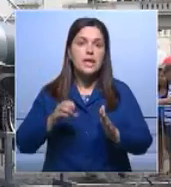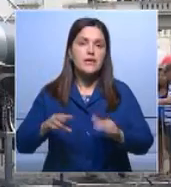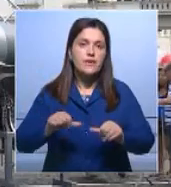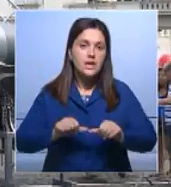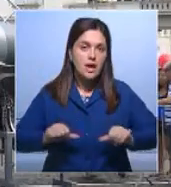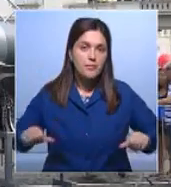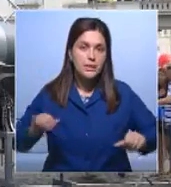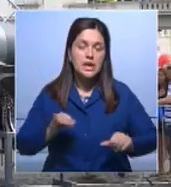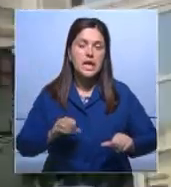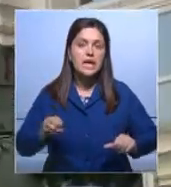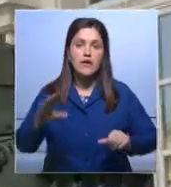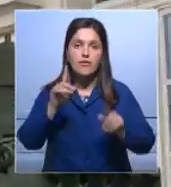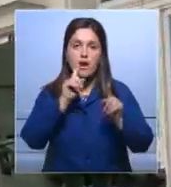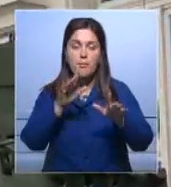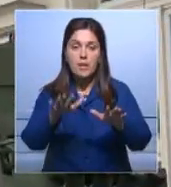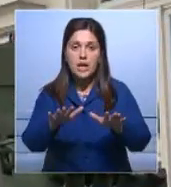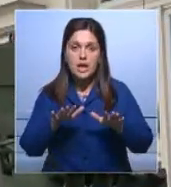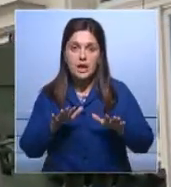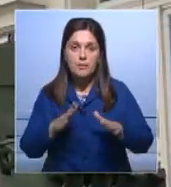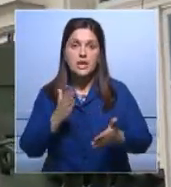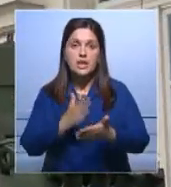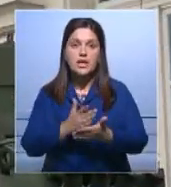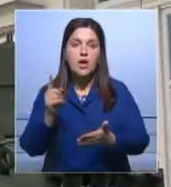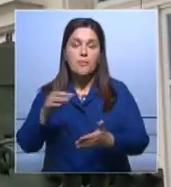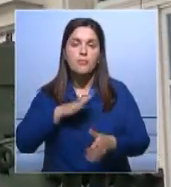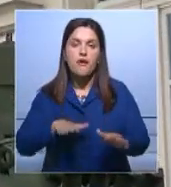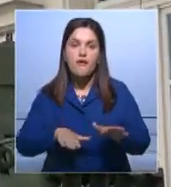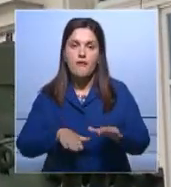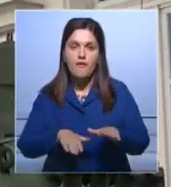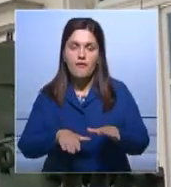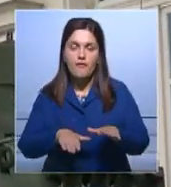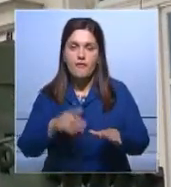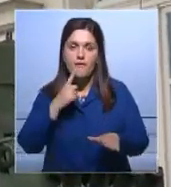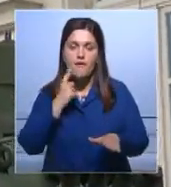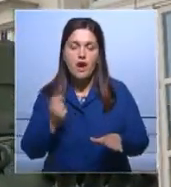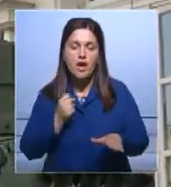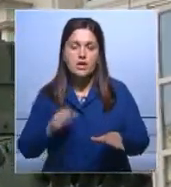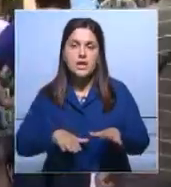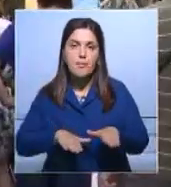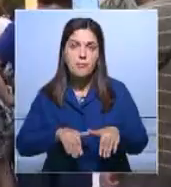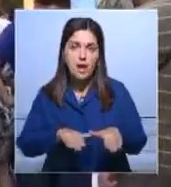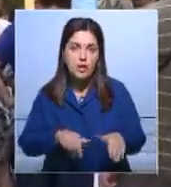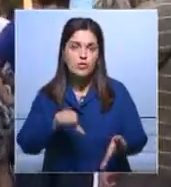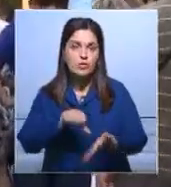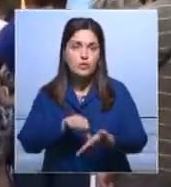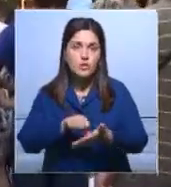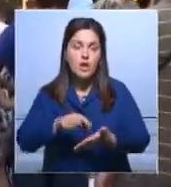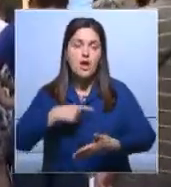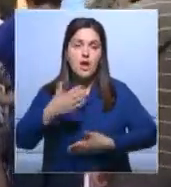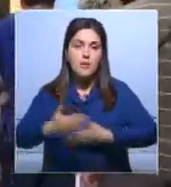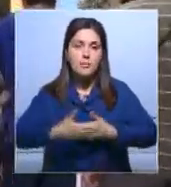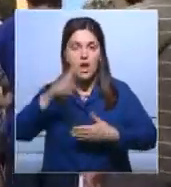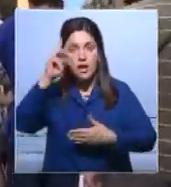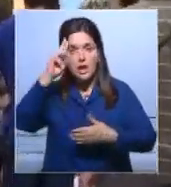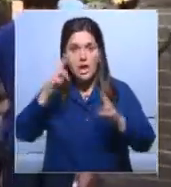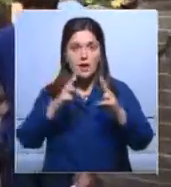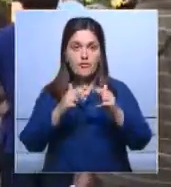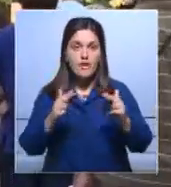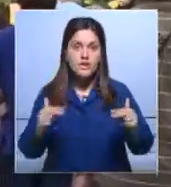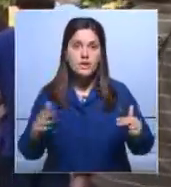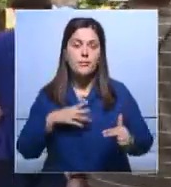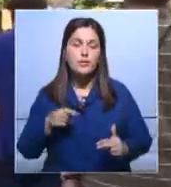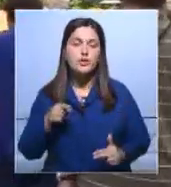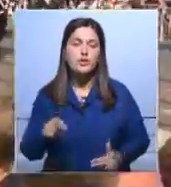и Европарламента. По традиции кульминации программы стал военный парад. По площади перед Королевским дворцом прошли